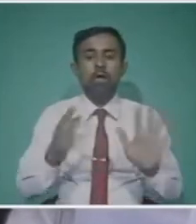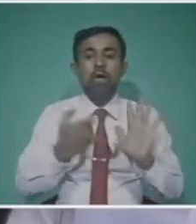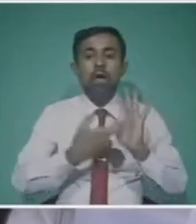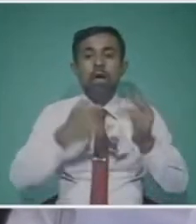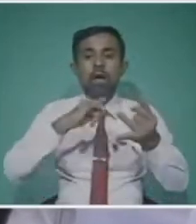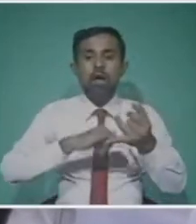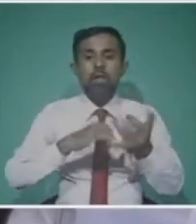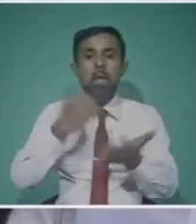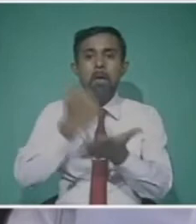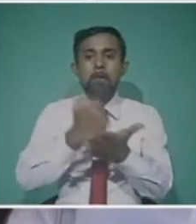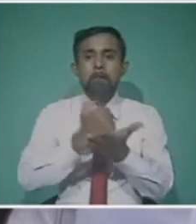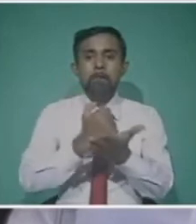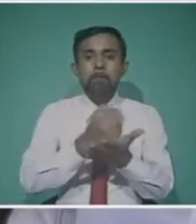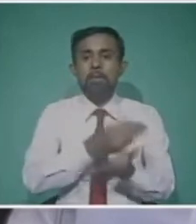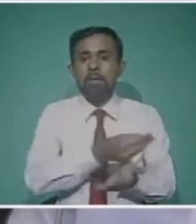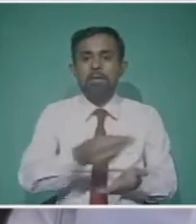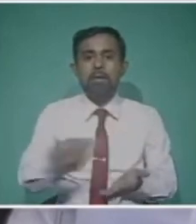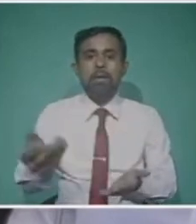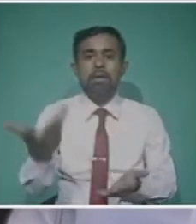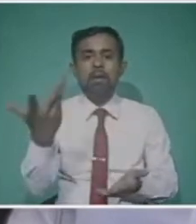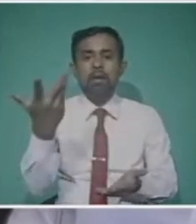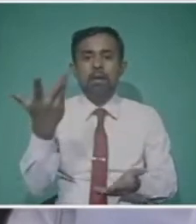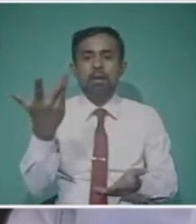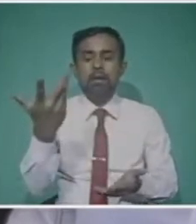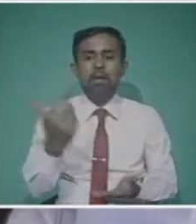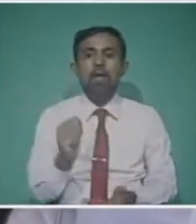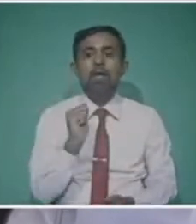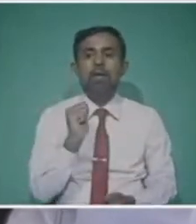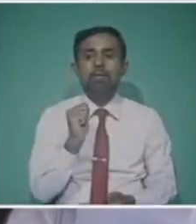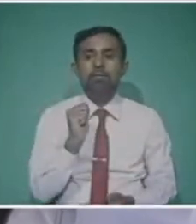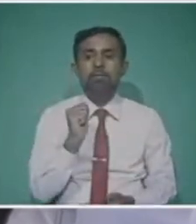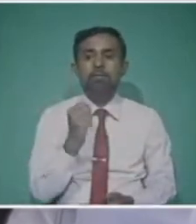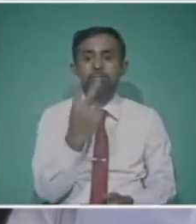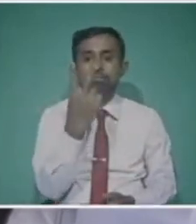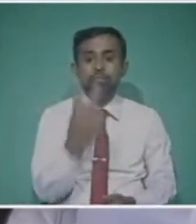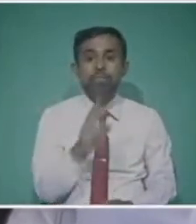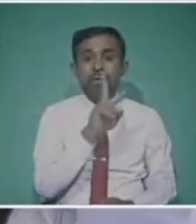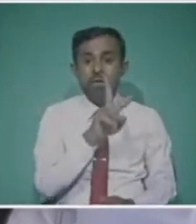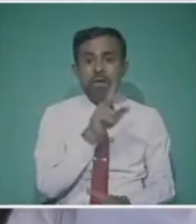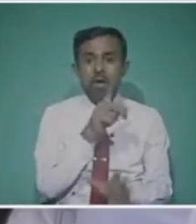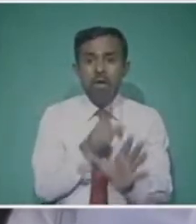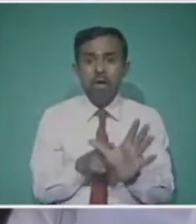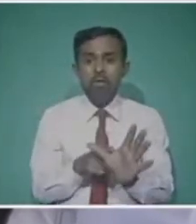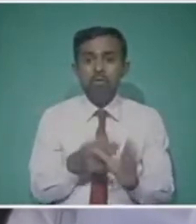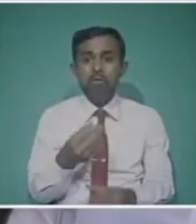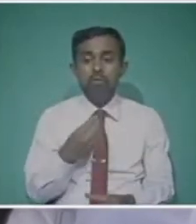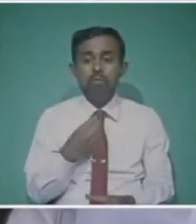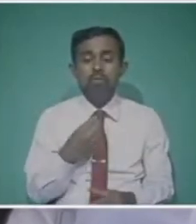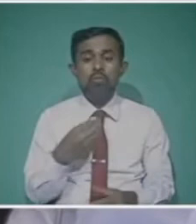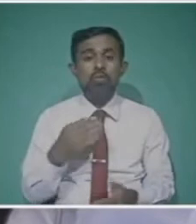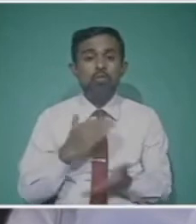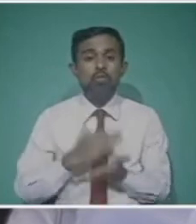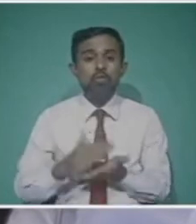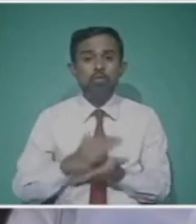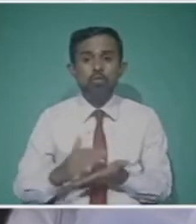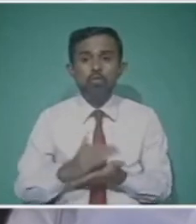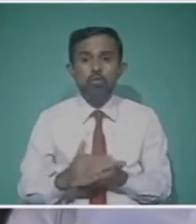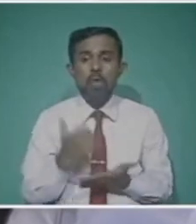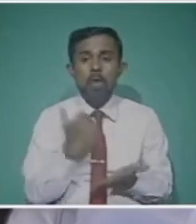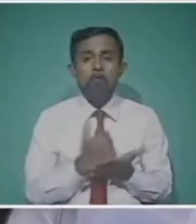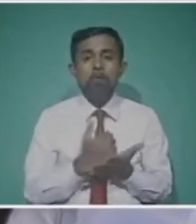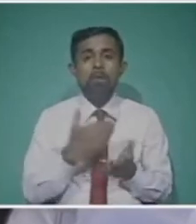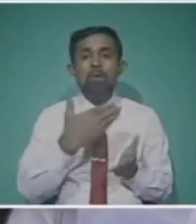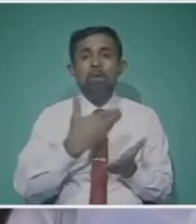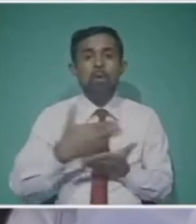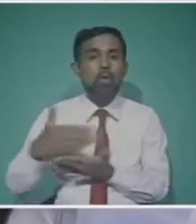ටික බැංකු වලින් එන්නේ නෑ CPC එකට ඇයි එන්නේ නැත්තේ 2002 ඉඳලා ගත්තු දීපු සහනාධාරවලට බැංකු වලට